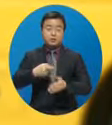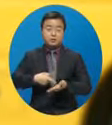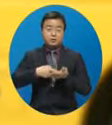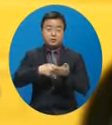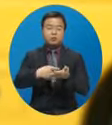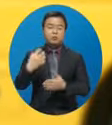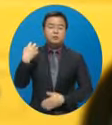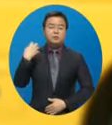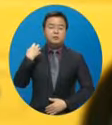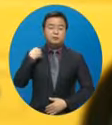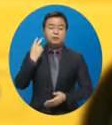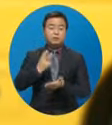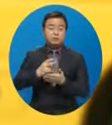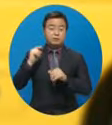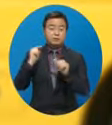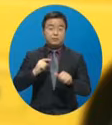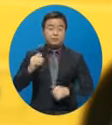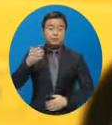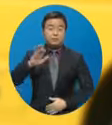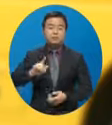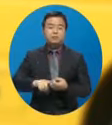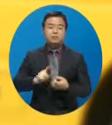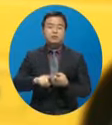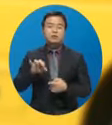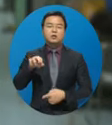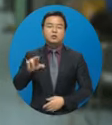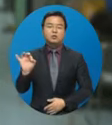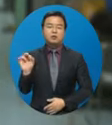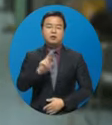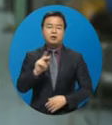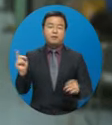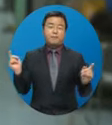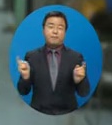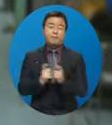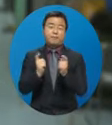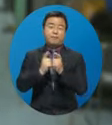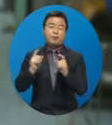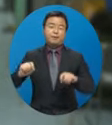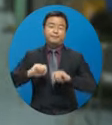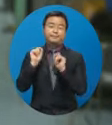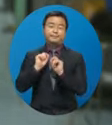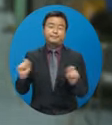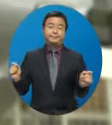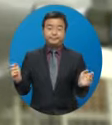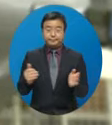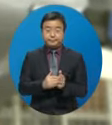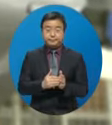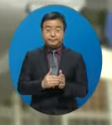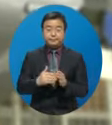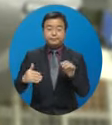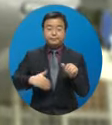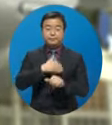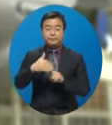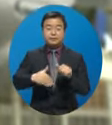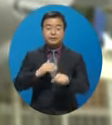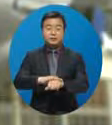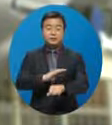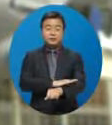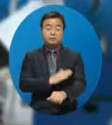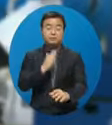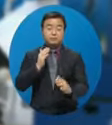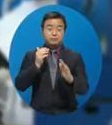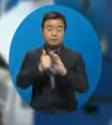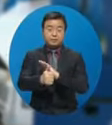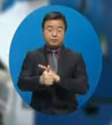쏟아졌지만 여야 정쟁의 뒷전으로 밀렸습니다. 현장 실습을 나가는 특성화고 학생들의 안전사고에